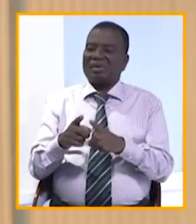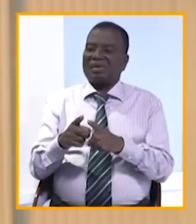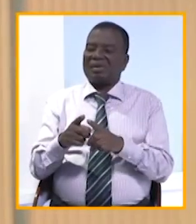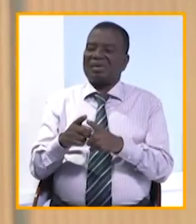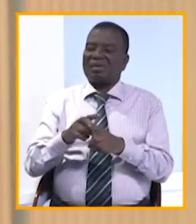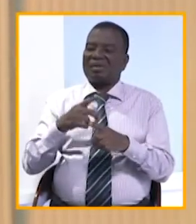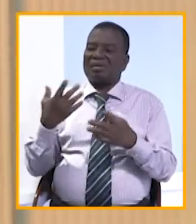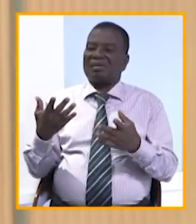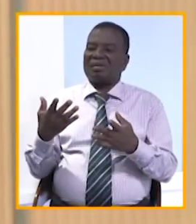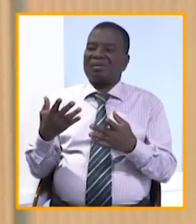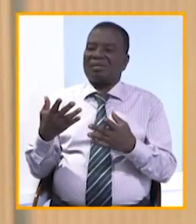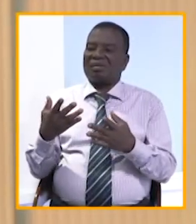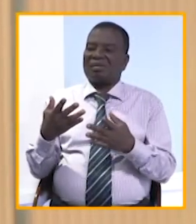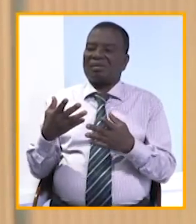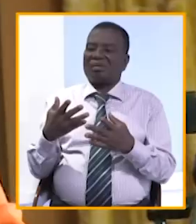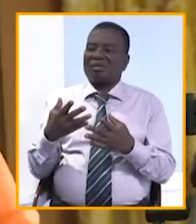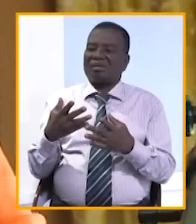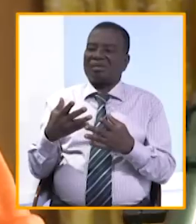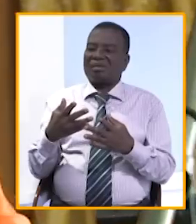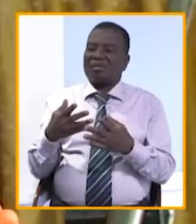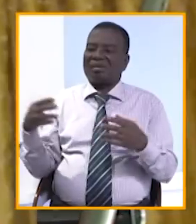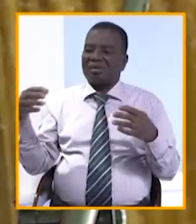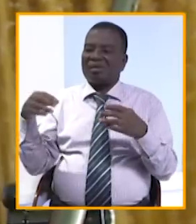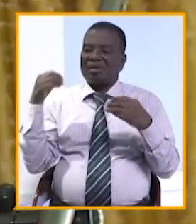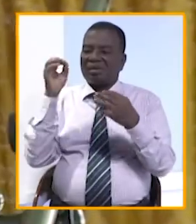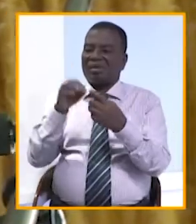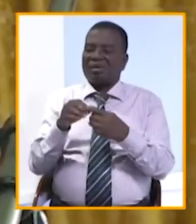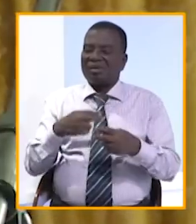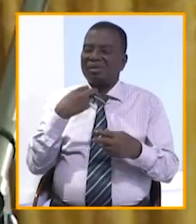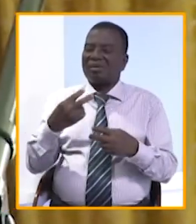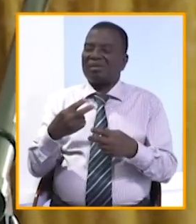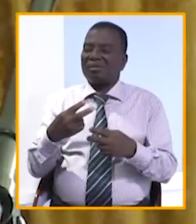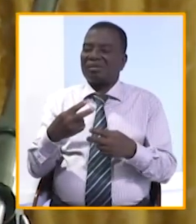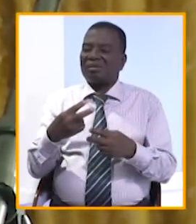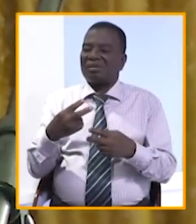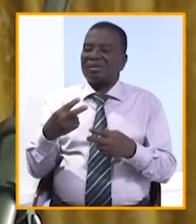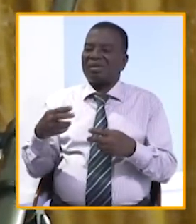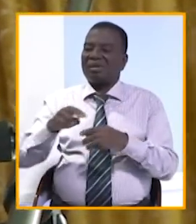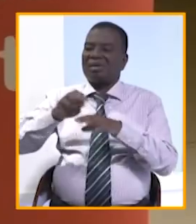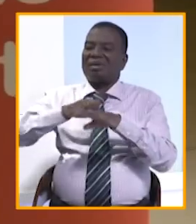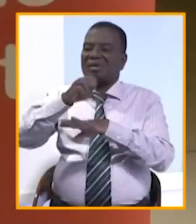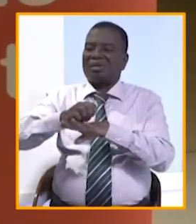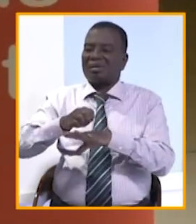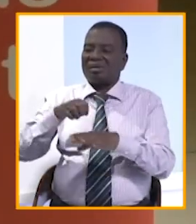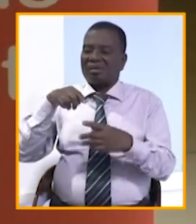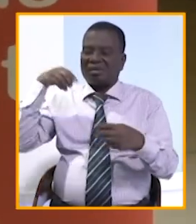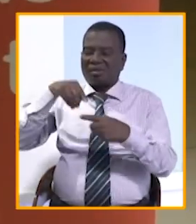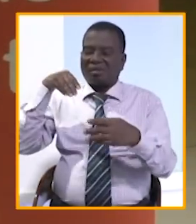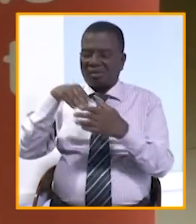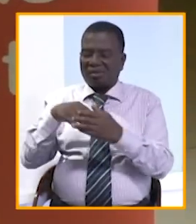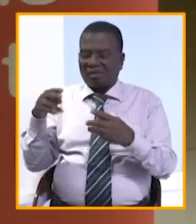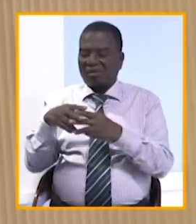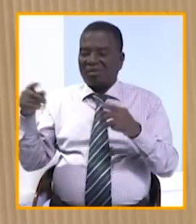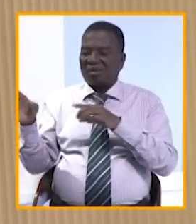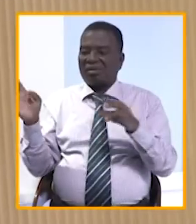sortir du mutisme. Cynthia joint sa voix à celle des activistes féministes engagée dans la lutte contre ces violences basées